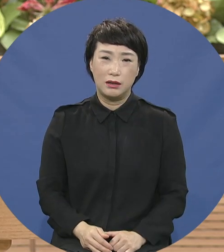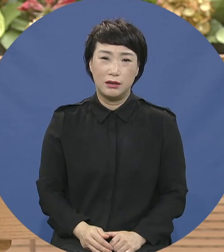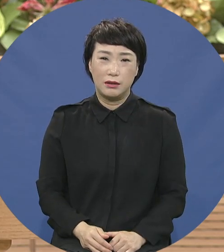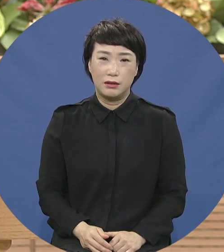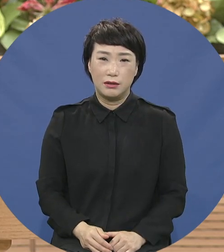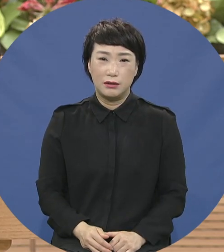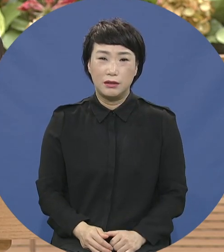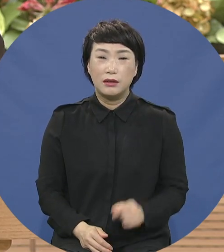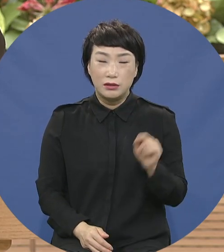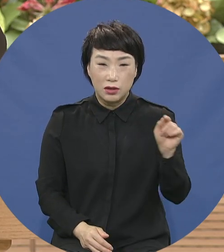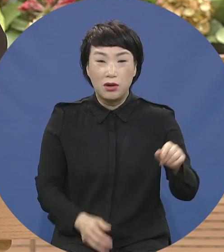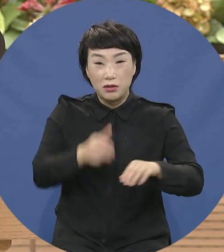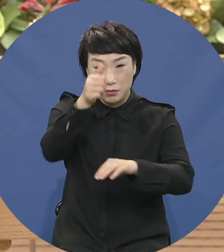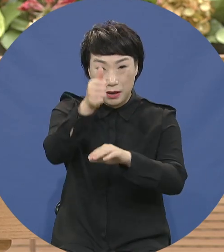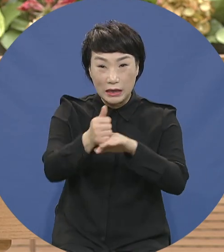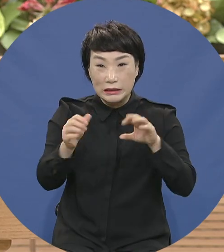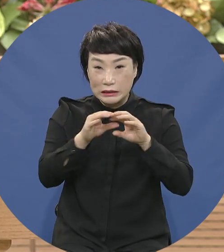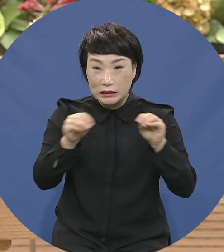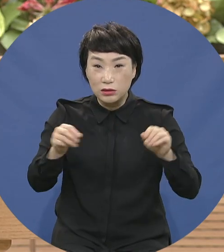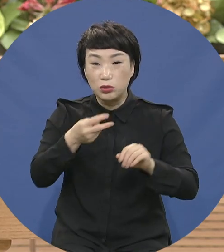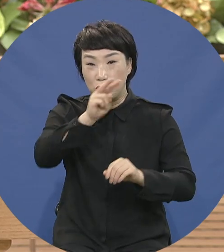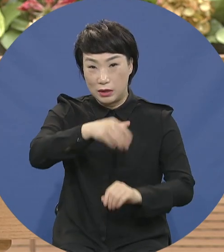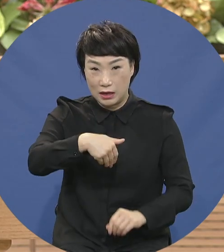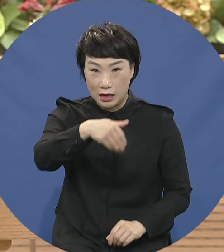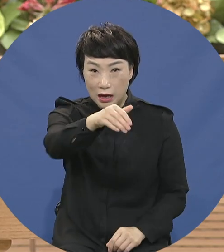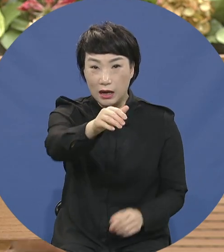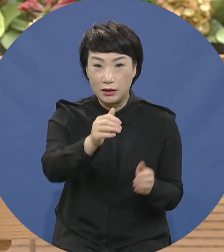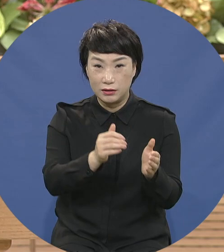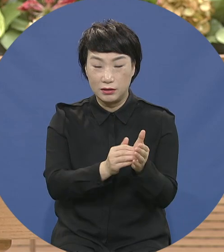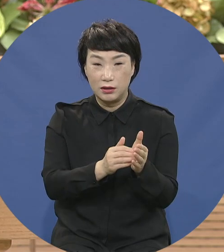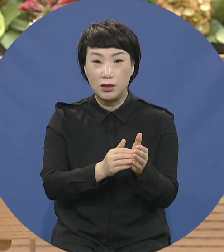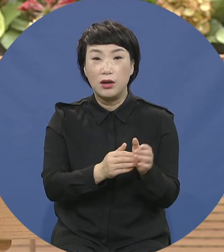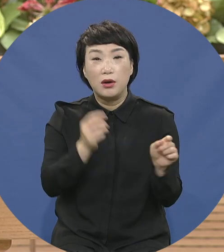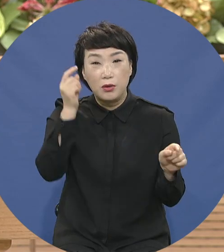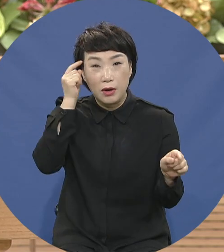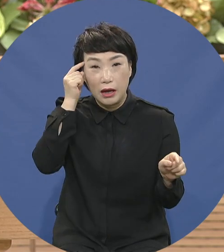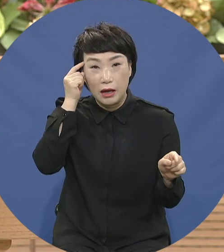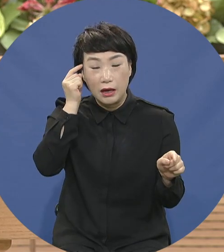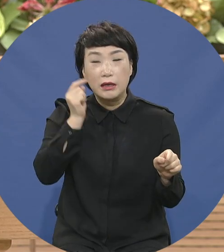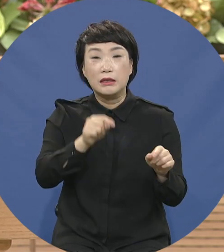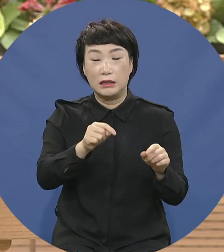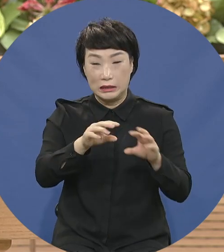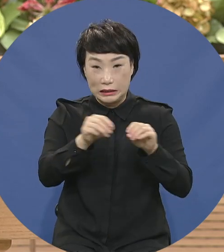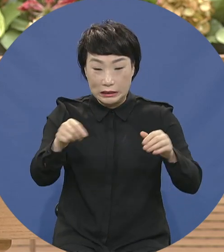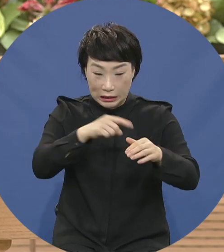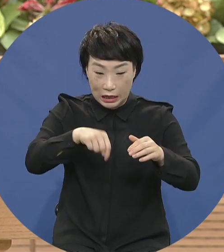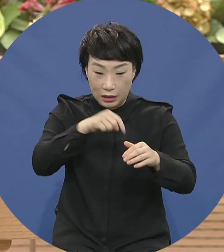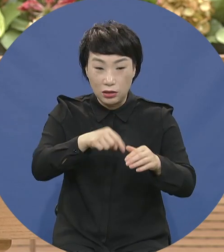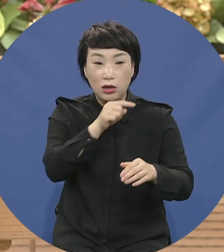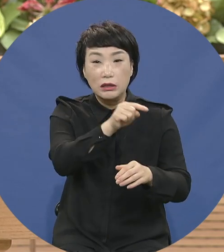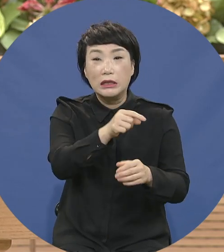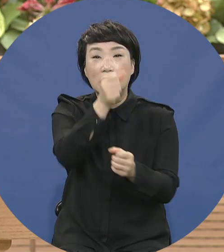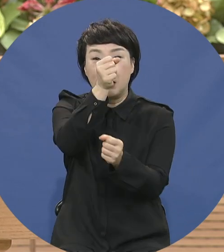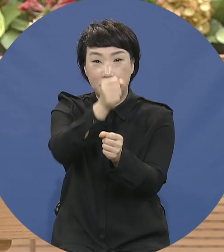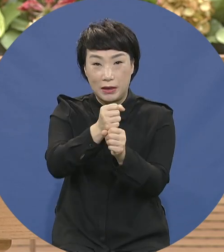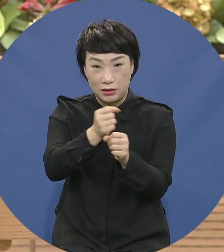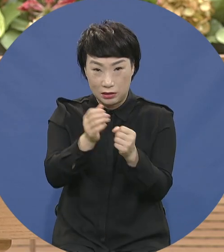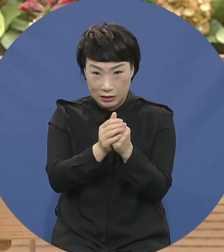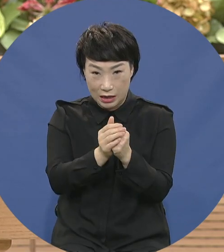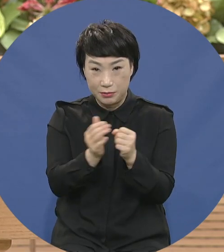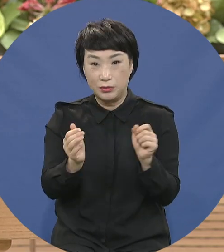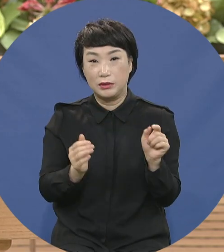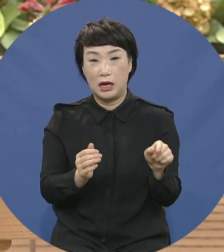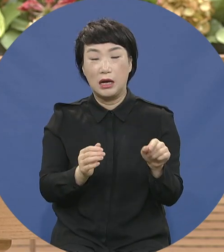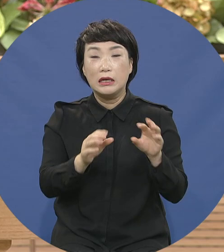먹고 필경은 흙으로 돌아가리니 그 속에서 네가 죄함을